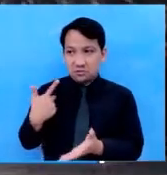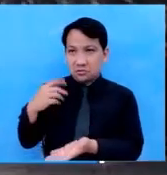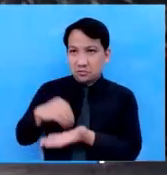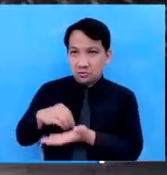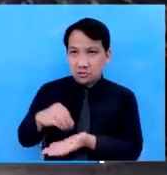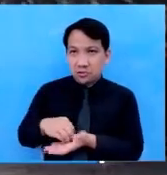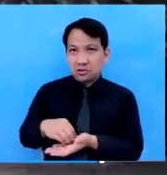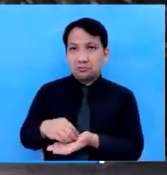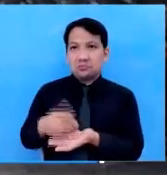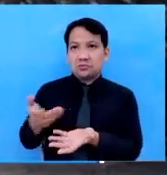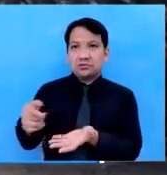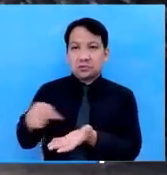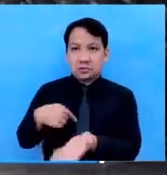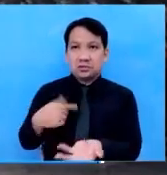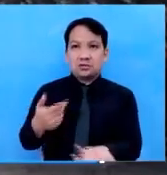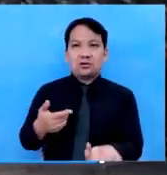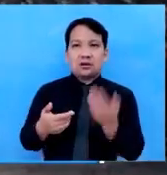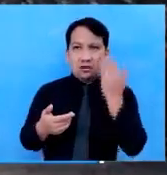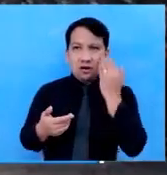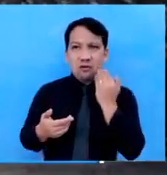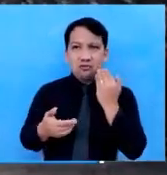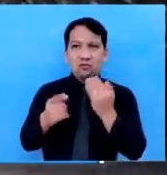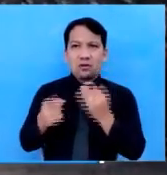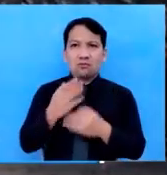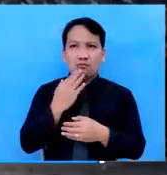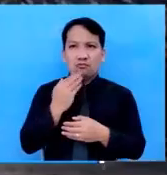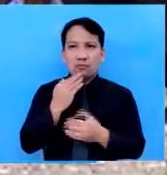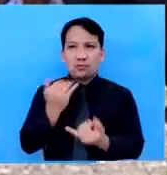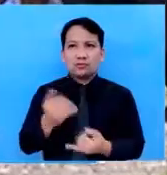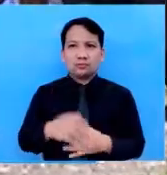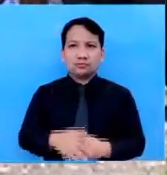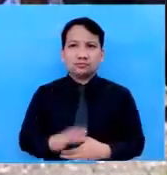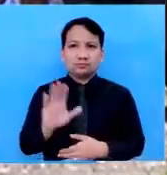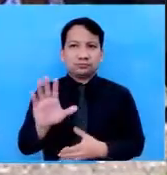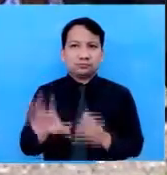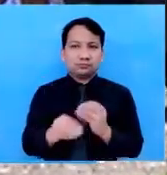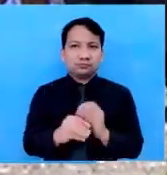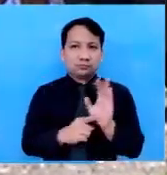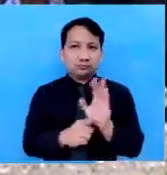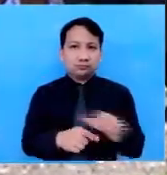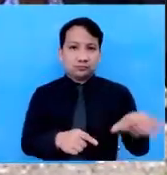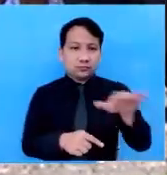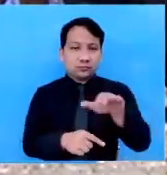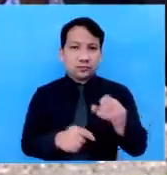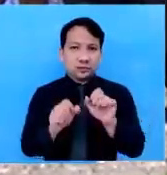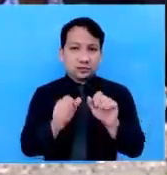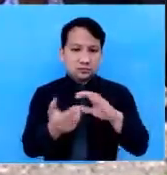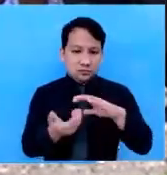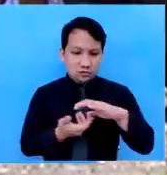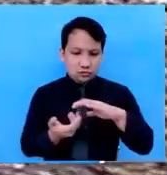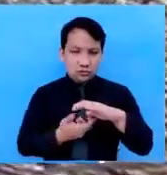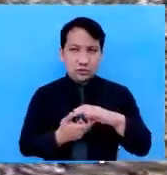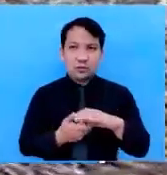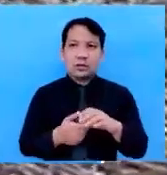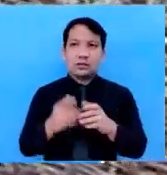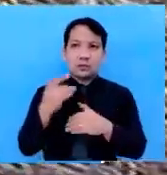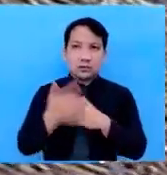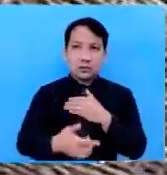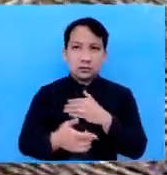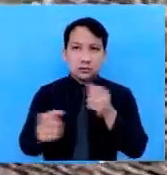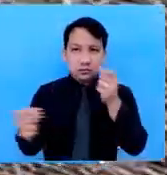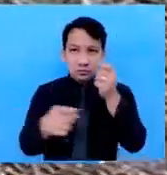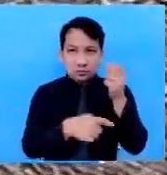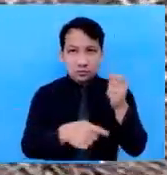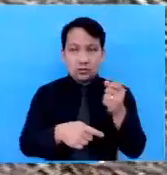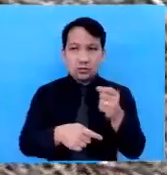babayarin. Sapat pa rin anila ang supply sa ngayon, lalo na para sa mga mamimili. Mas pinaaga na rin nila ang anihan at milling